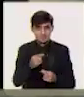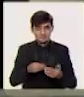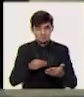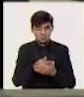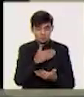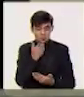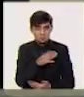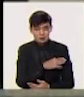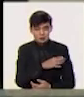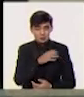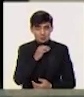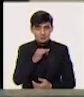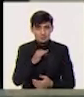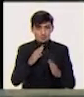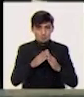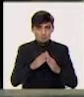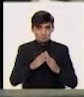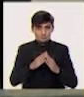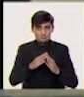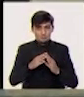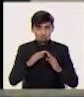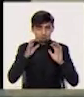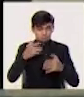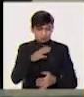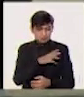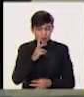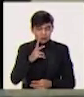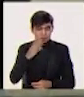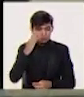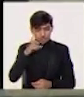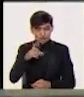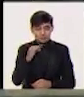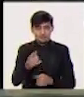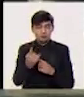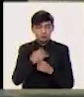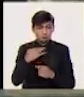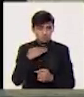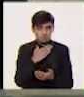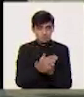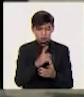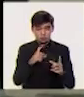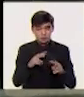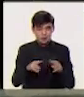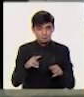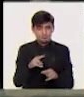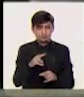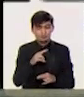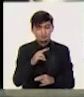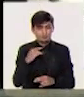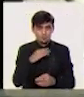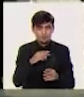бермегендерін үйді аударып алып, қазір енді оның алданған көп-көп адамдарға алданған